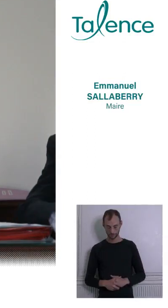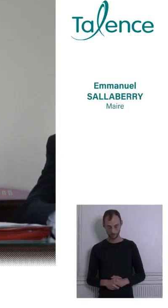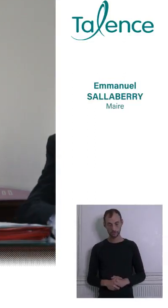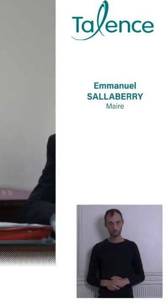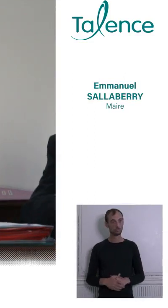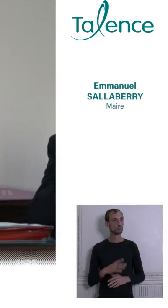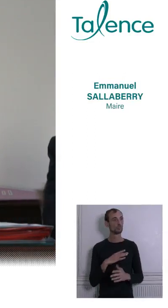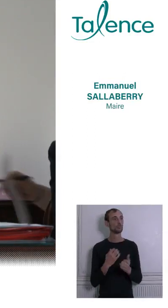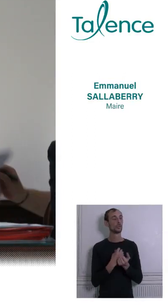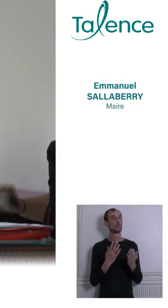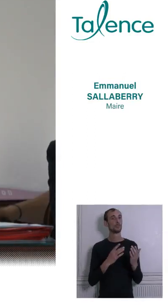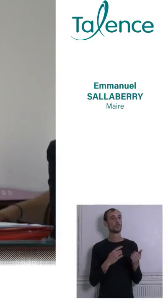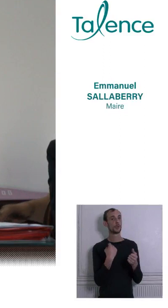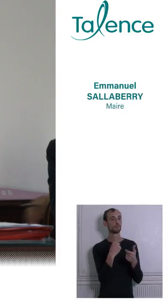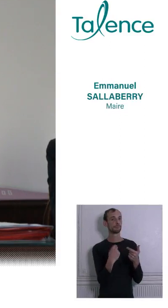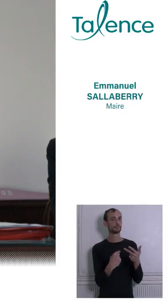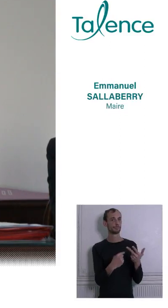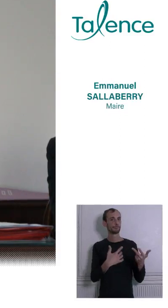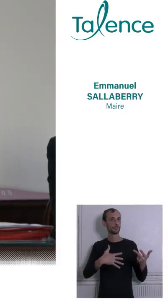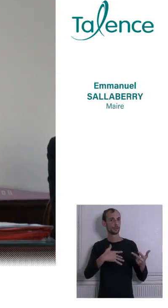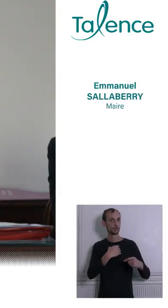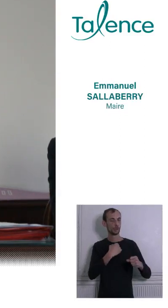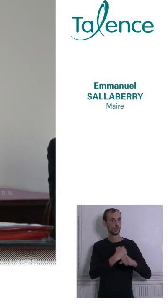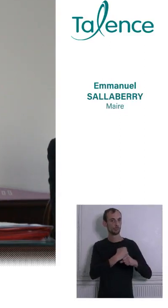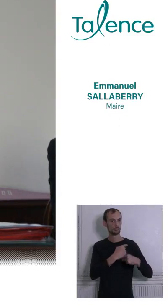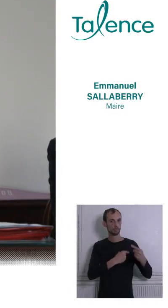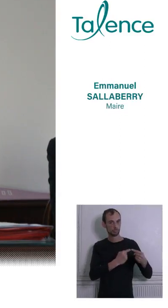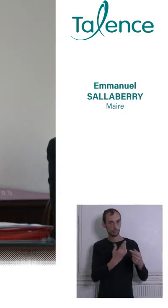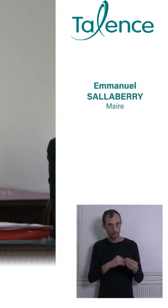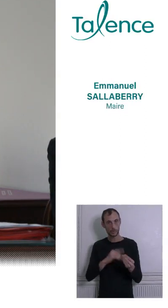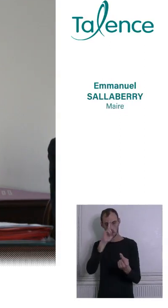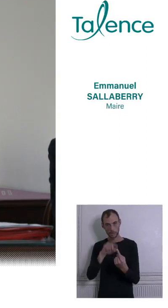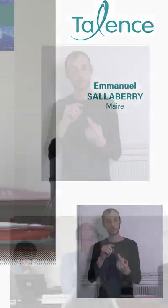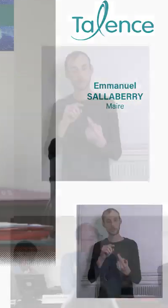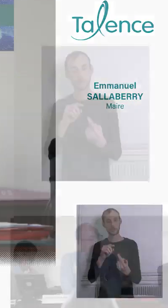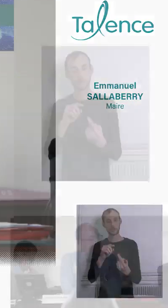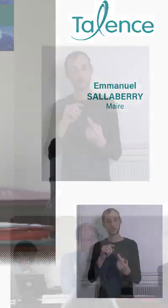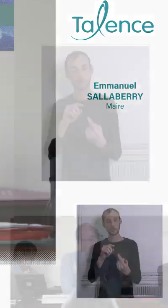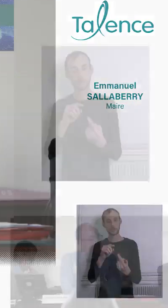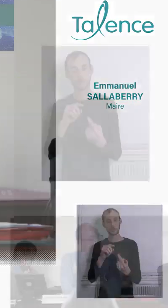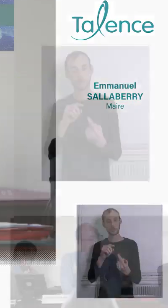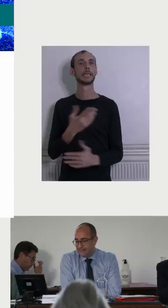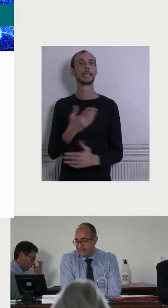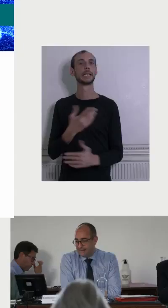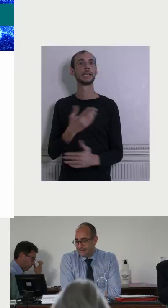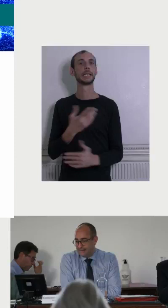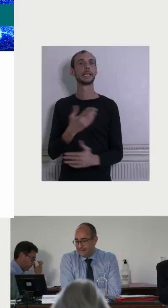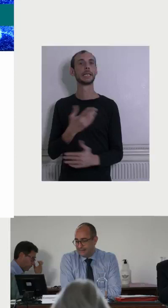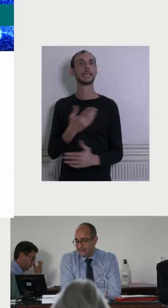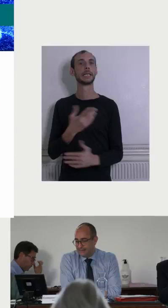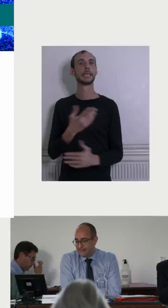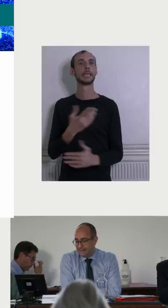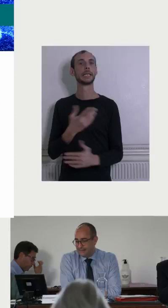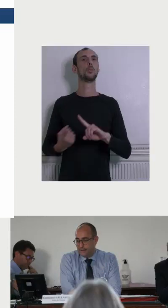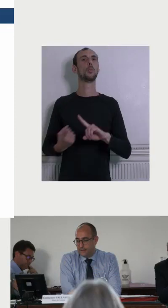et tous ceux qui sont au Conseil de métropole m'ont entendu le dire proposer à 3 ou 4 reprises au président de la métropole, parce que c'est un